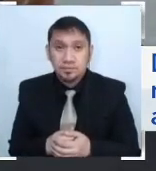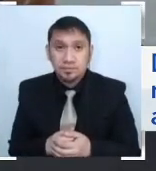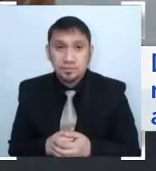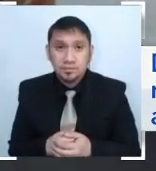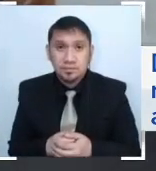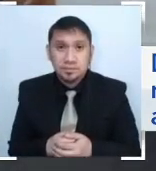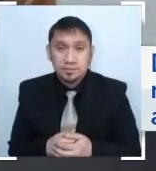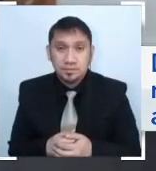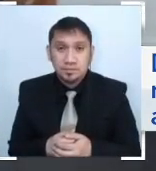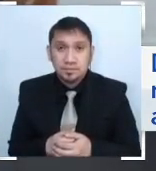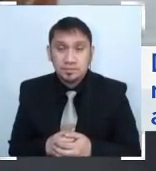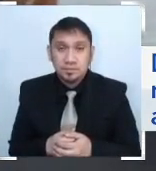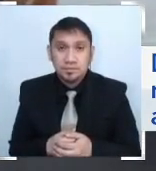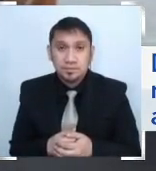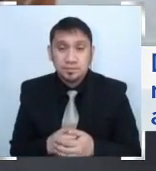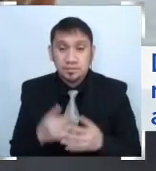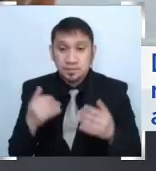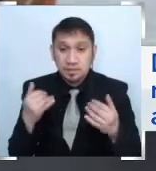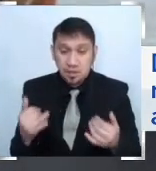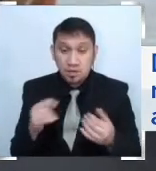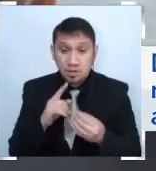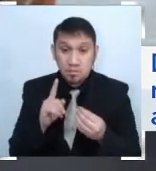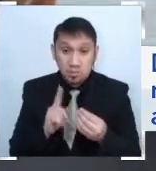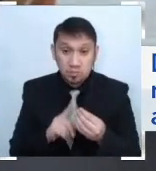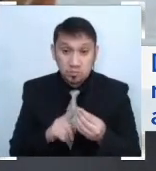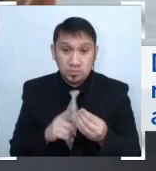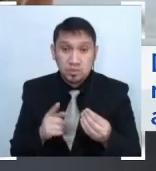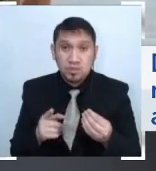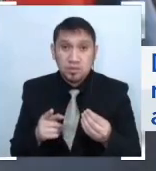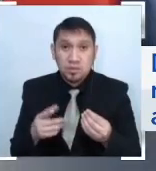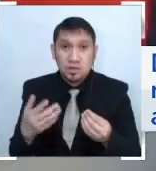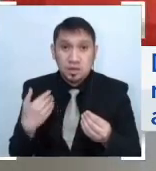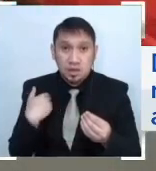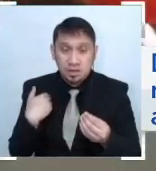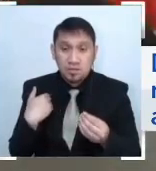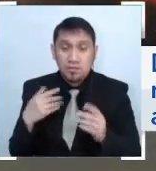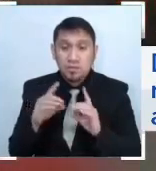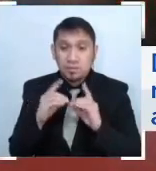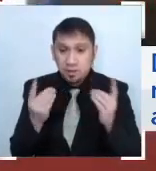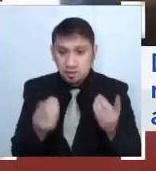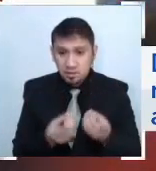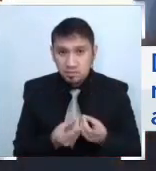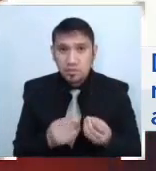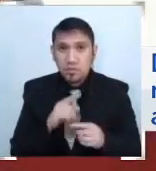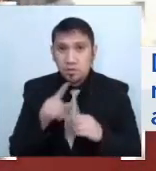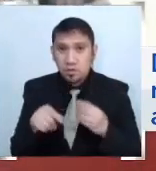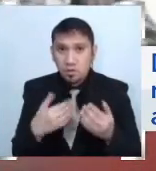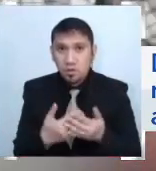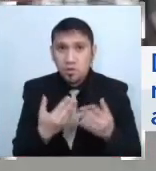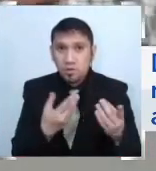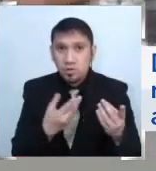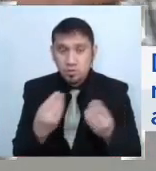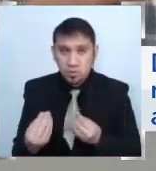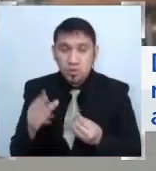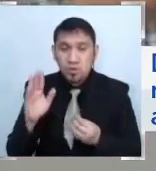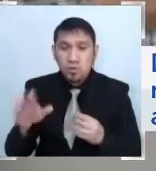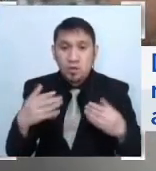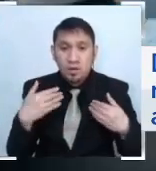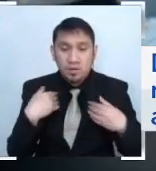sa governance, meron tayong departamento lahat. All we have to do is to listen to the different